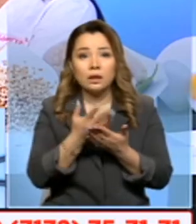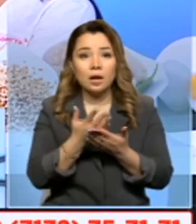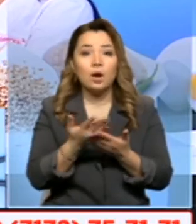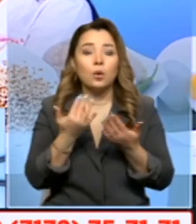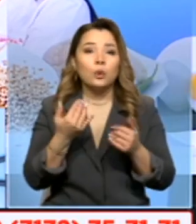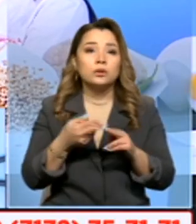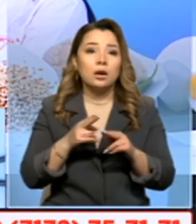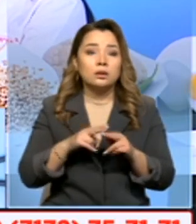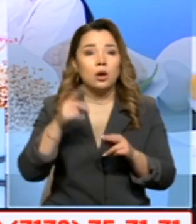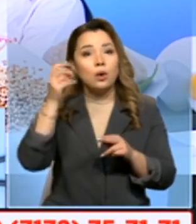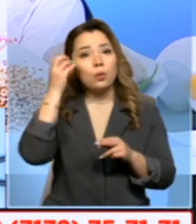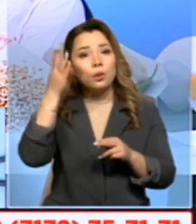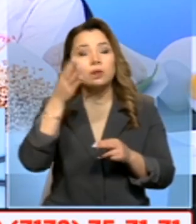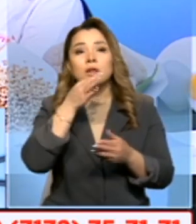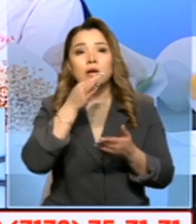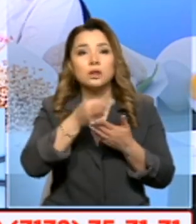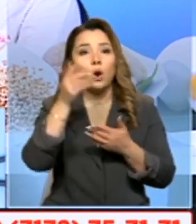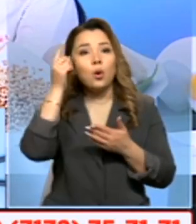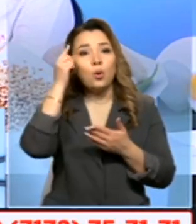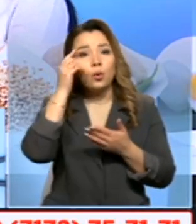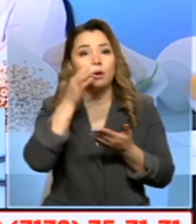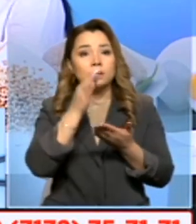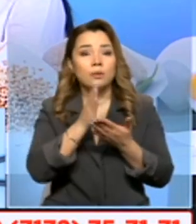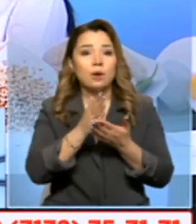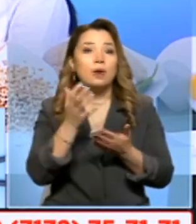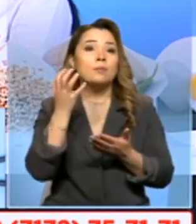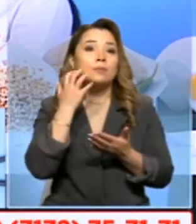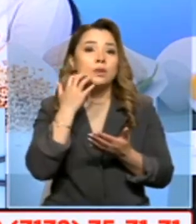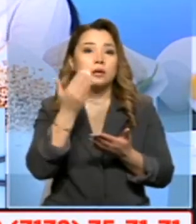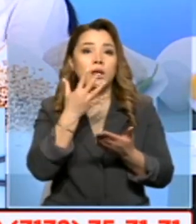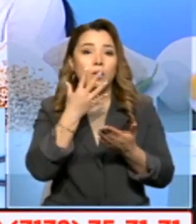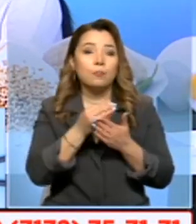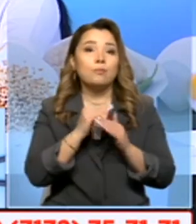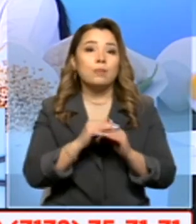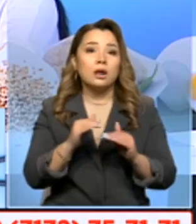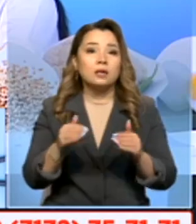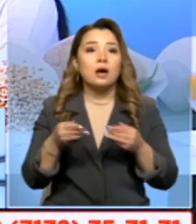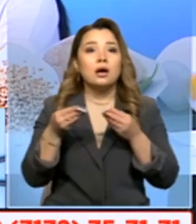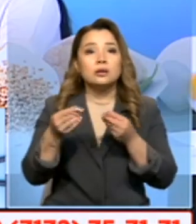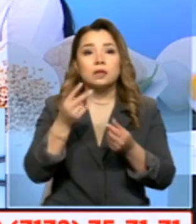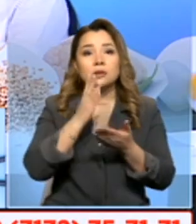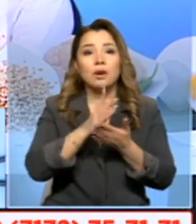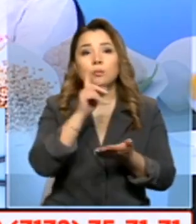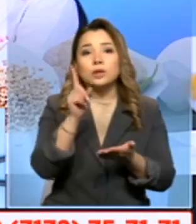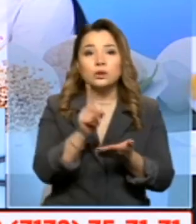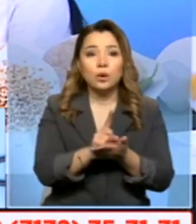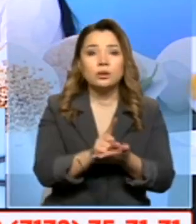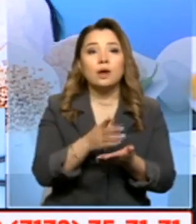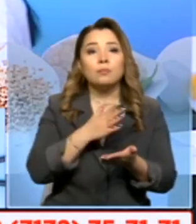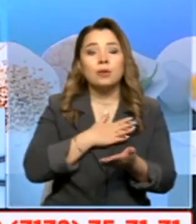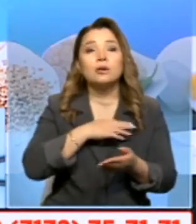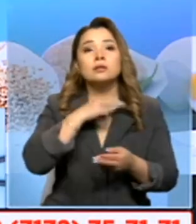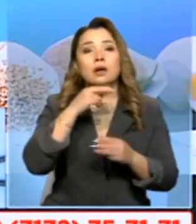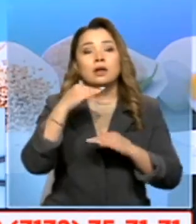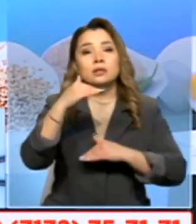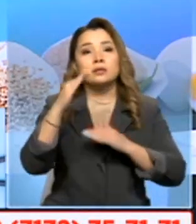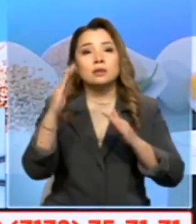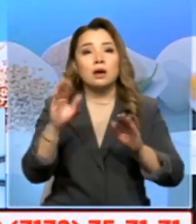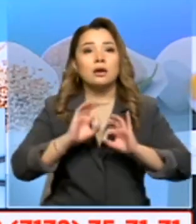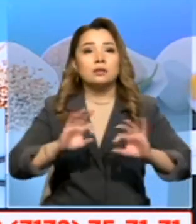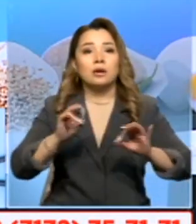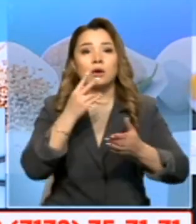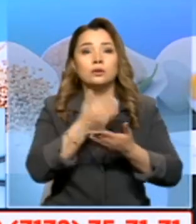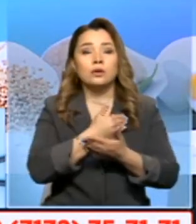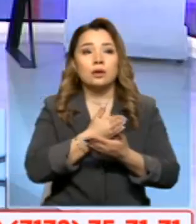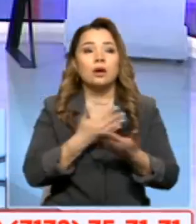онда ол ақыл ой есіне береді. Егер ол жүкті болса, онда ол балаға әсер береді міндетті түрде. Мен кішкене тақтайда түсіндіріп кетейін. Түсіндіріңіз,